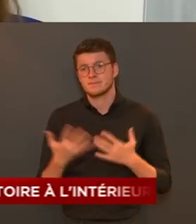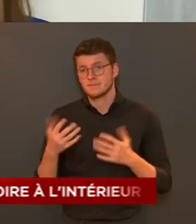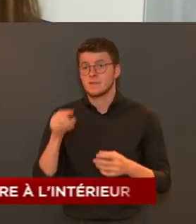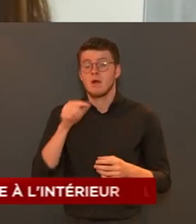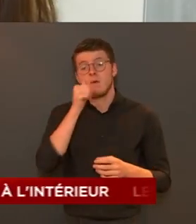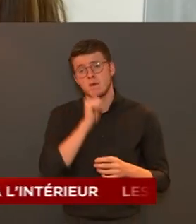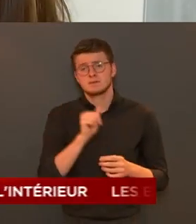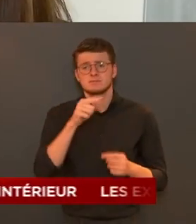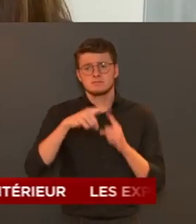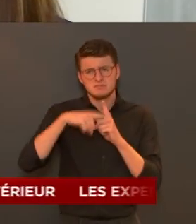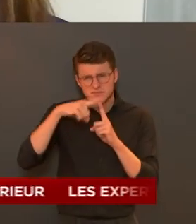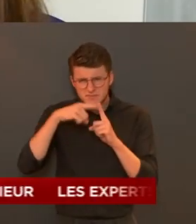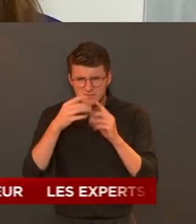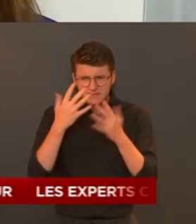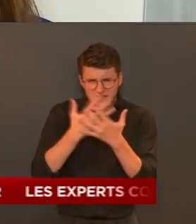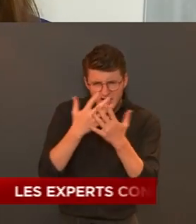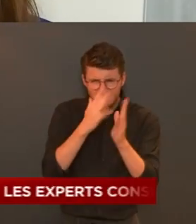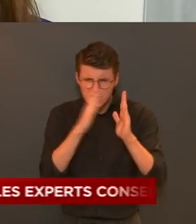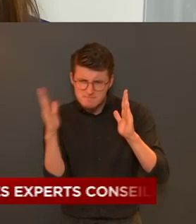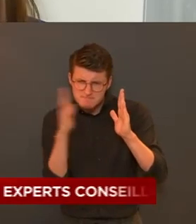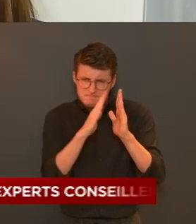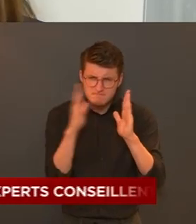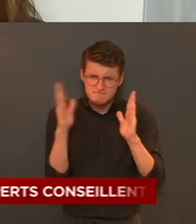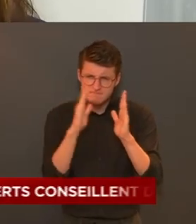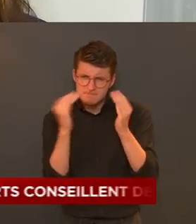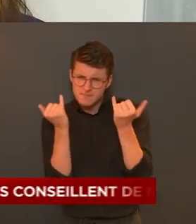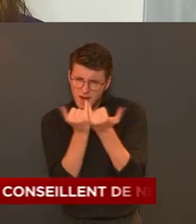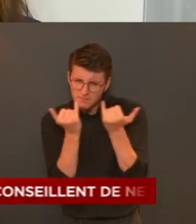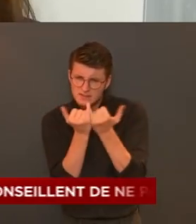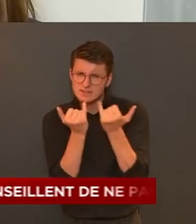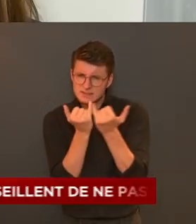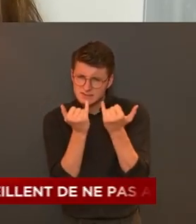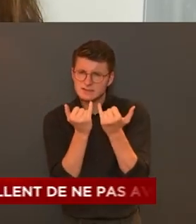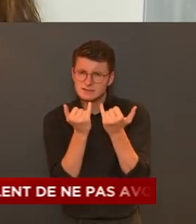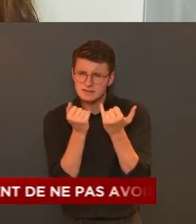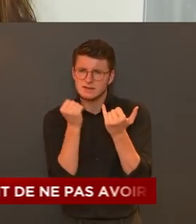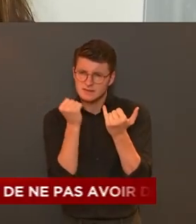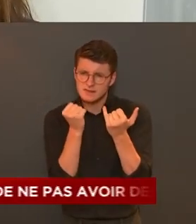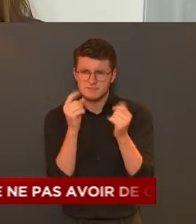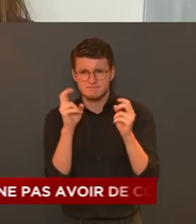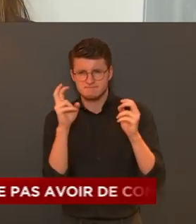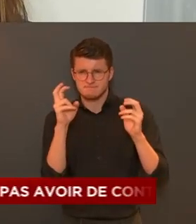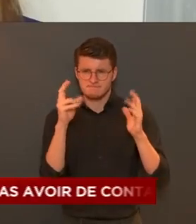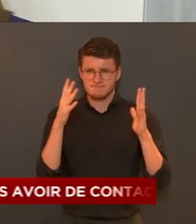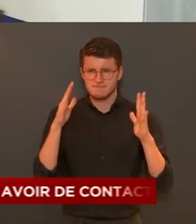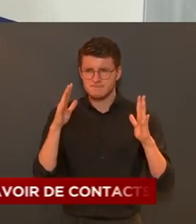Et si on adapte le baromètre